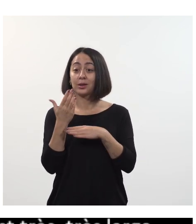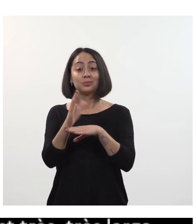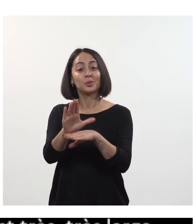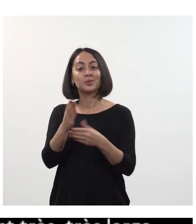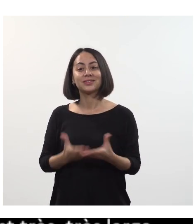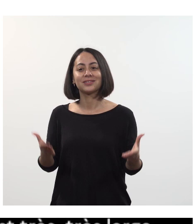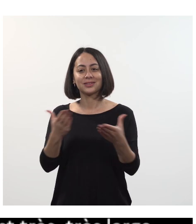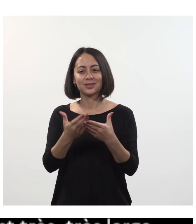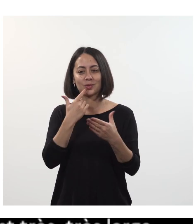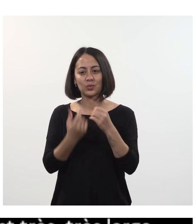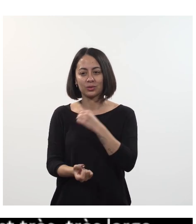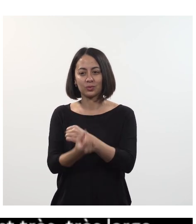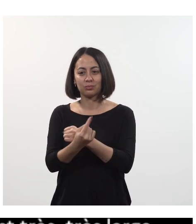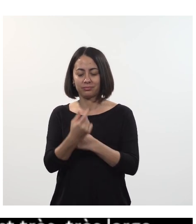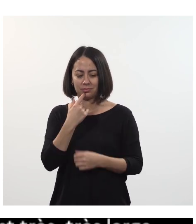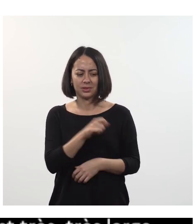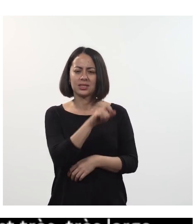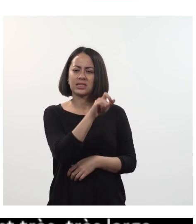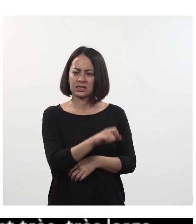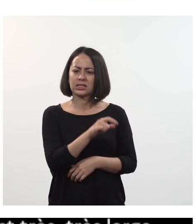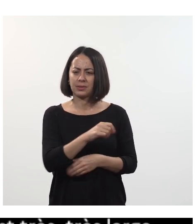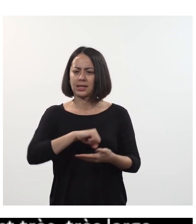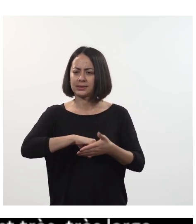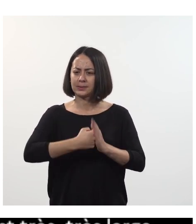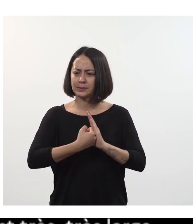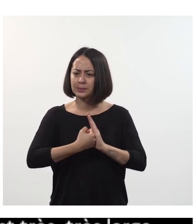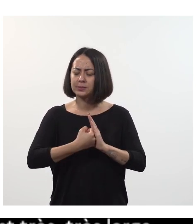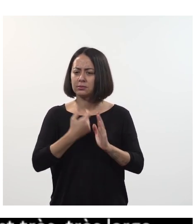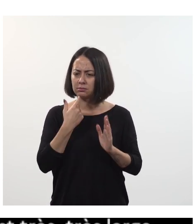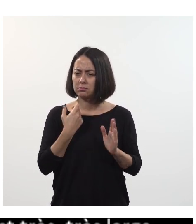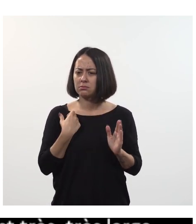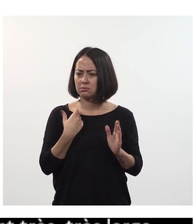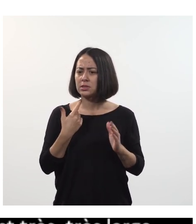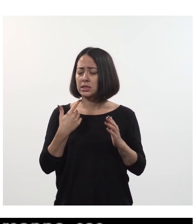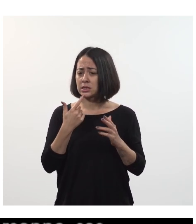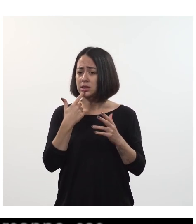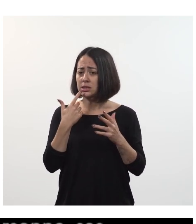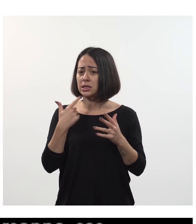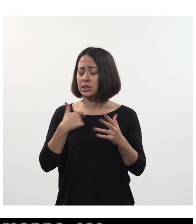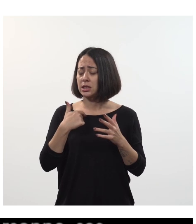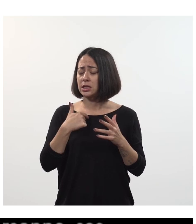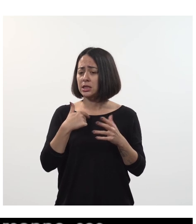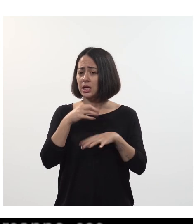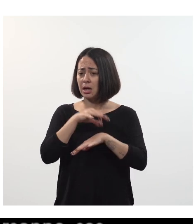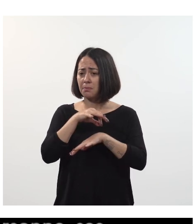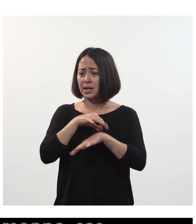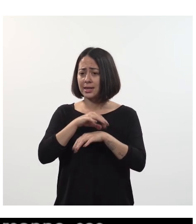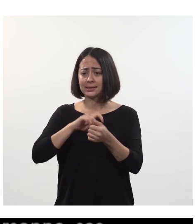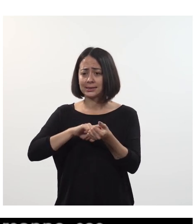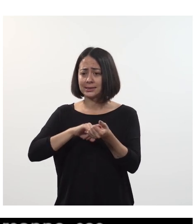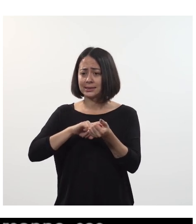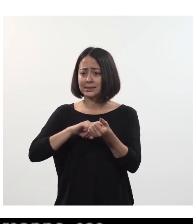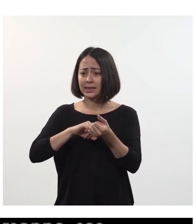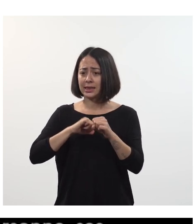charge avec une maladie extrêmement sévère, une sclérose latérale amyotrophique, une maladie qui atteint le nerf moteur, donc qui entraîne